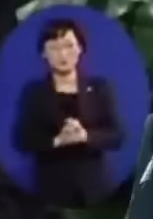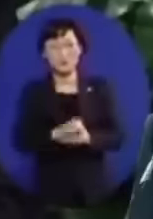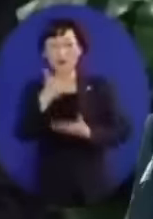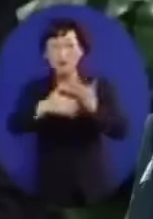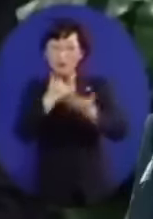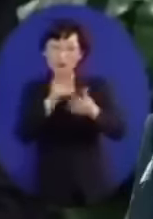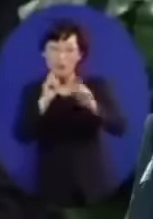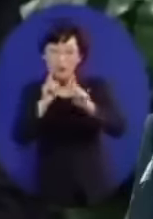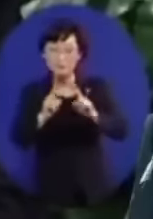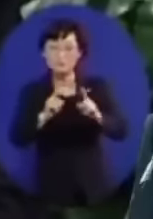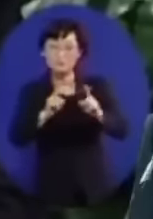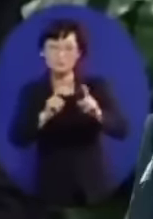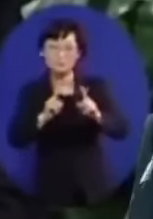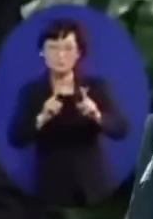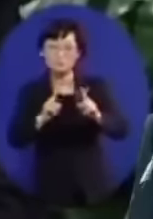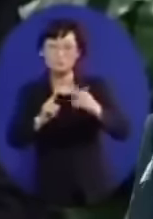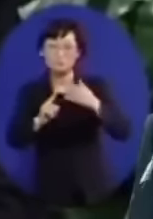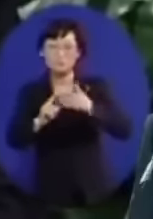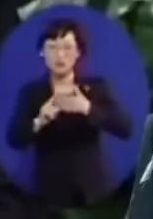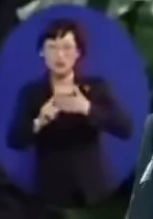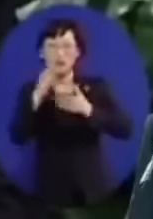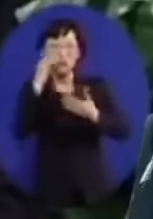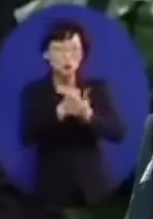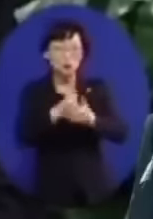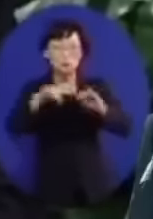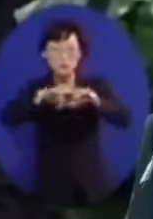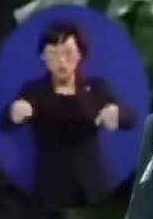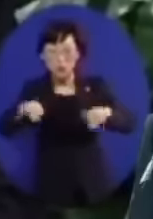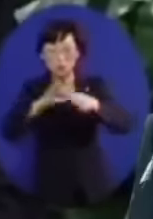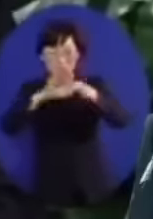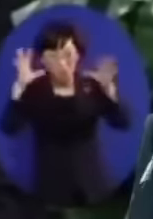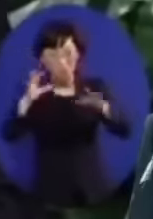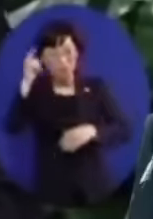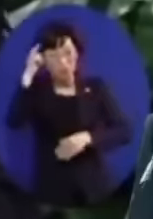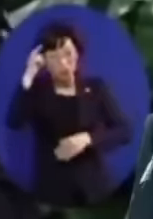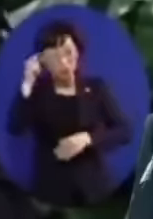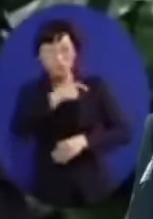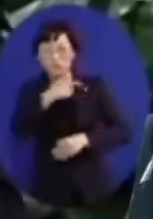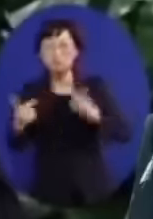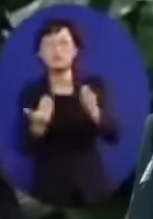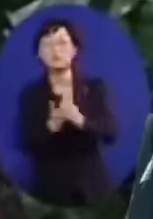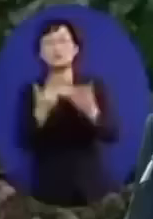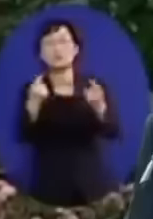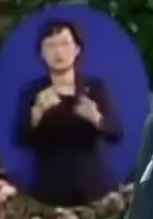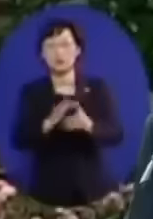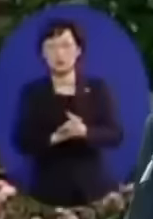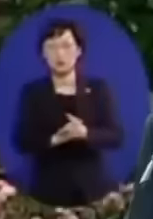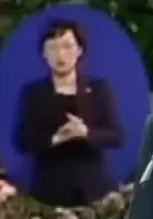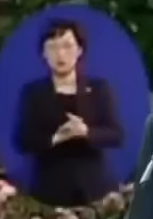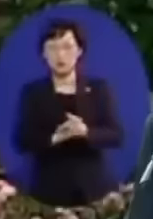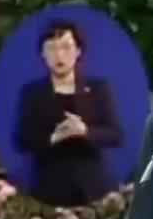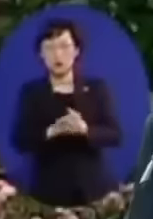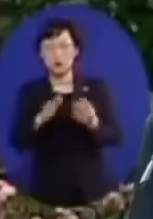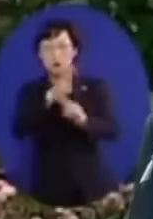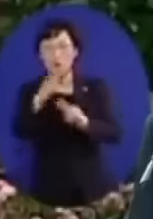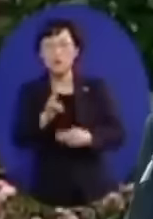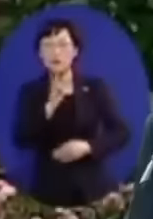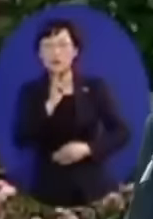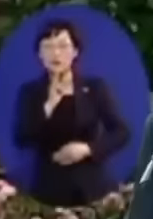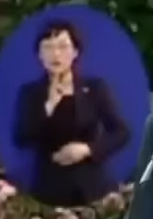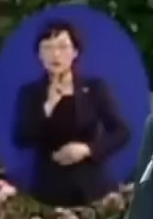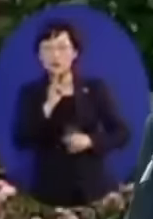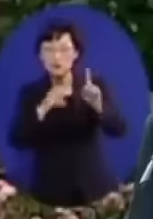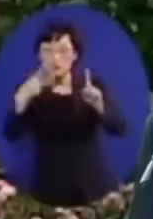하나님 말씀은 말씀이고 우리 삶의 형통은 형통이고 삶하고 관계가 없다고 생각하면 큰일인 것입니다. 요한계시록 1장 3절에 이 예언의